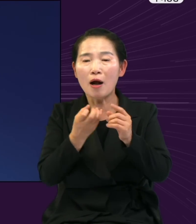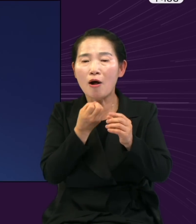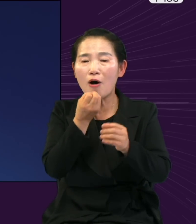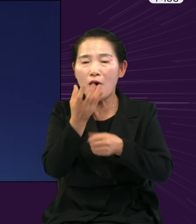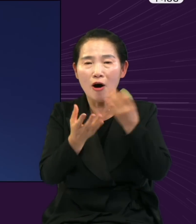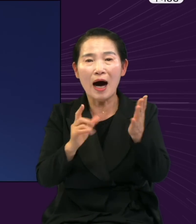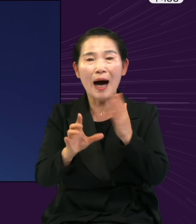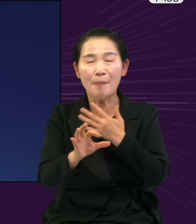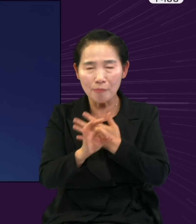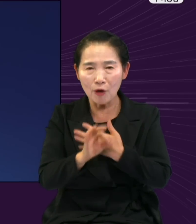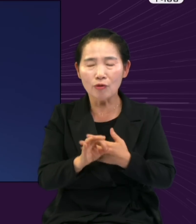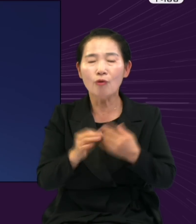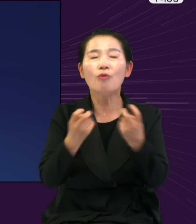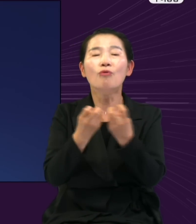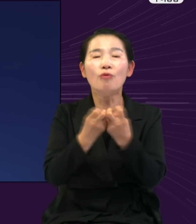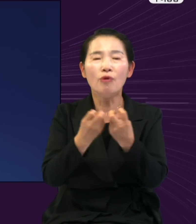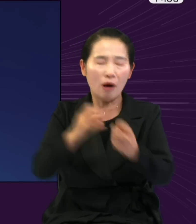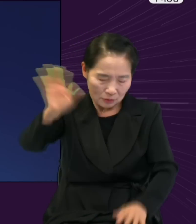싫어요.